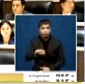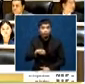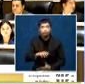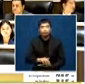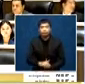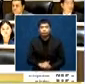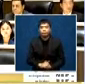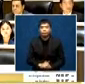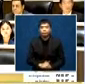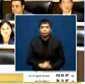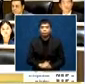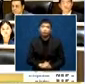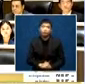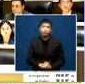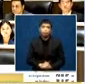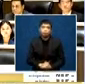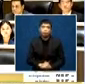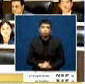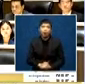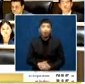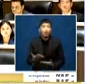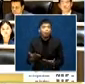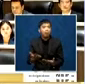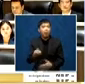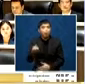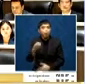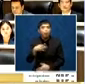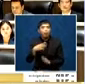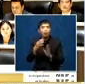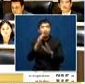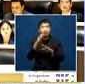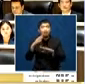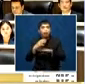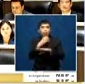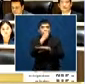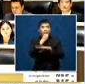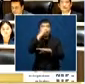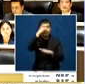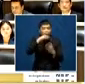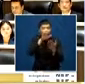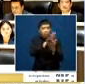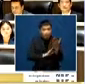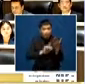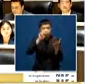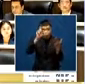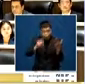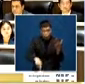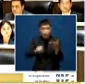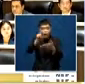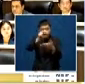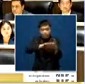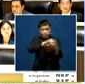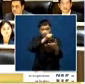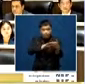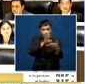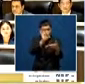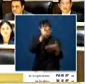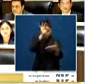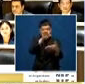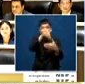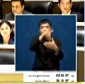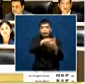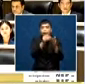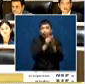แบงก์กรุงเทพอะไรแบบนั้นนะก็เชิญนะมีคนบอกว่า เออเนี่ยโอ้ยแกแกงใจลูกเขยแกเป็นถึงไอ้นู่